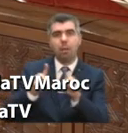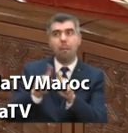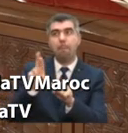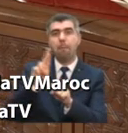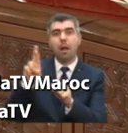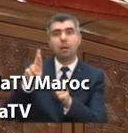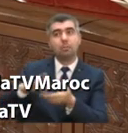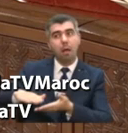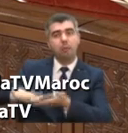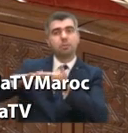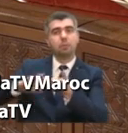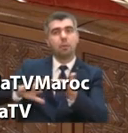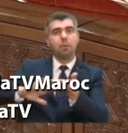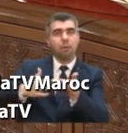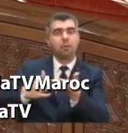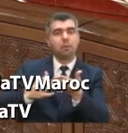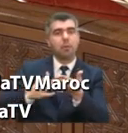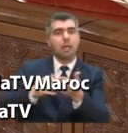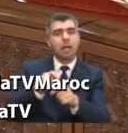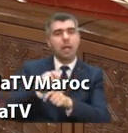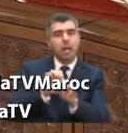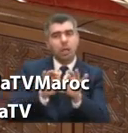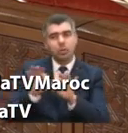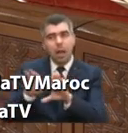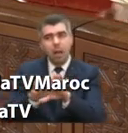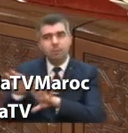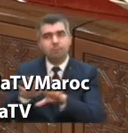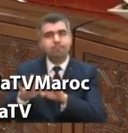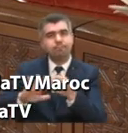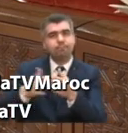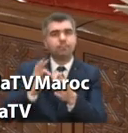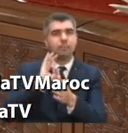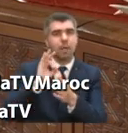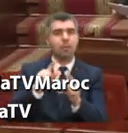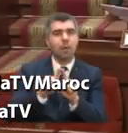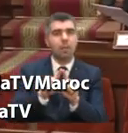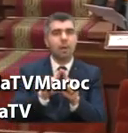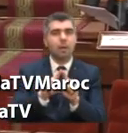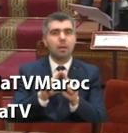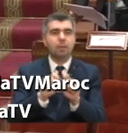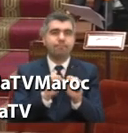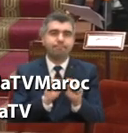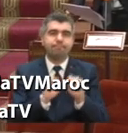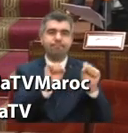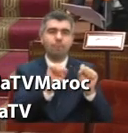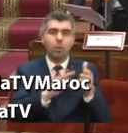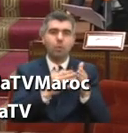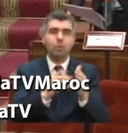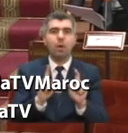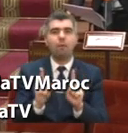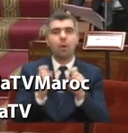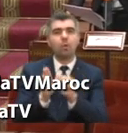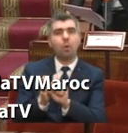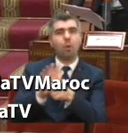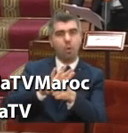ملكية سامية إلى اتخاذ مجموعة من الإجراءات الهامة بغية تخفيف وطأة تداعيات هذه الجائحة، سواء بالنسبة للمشغلين أو